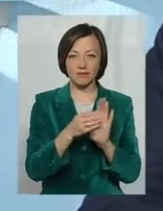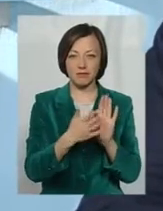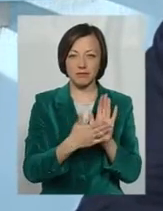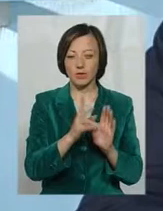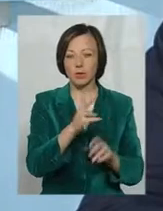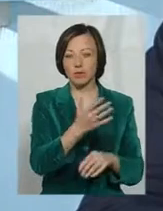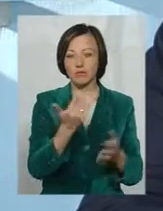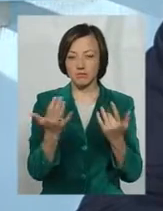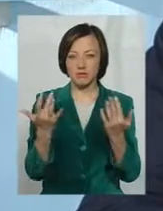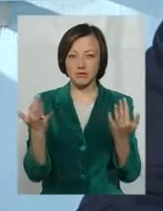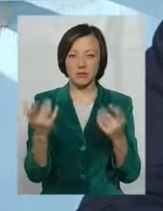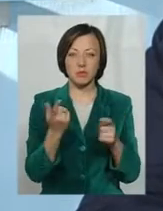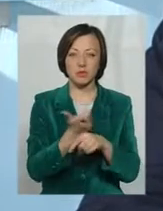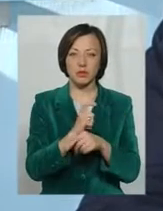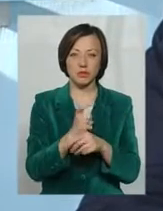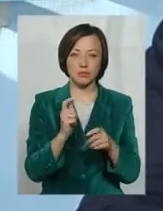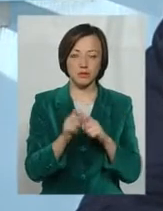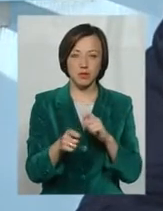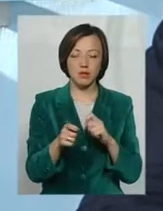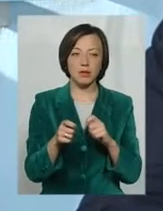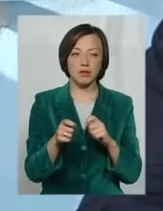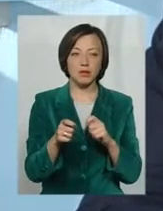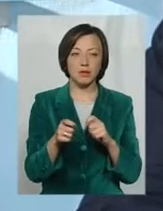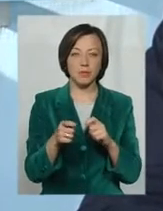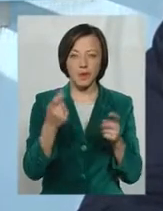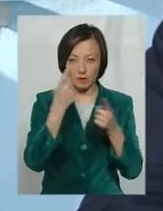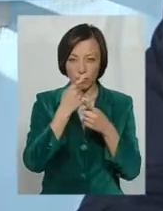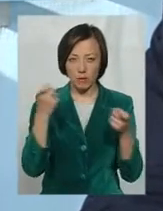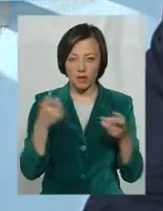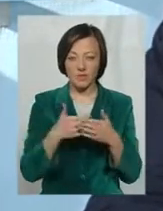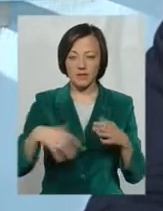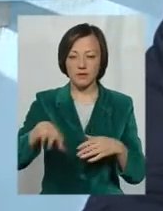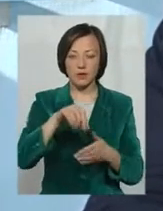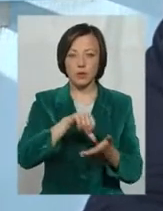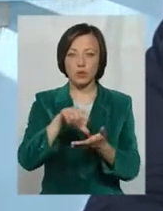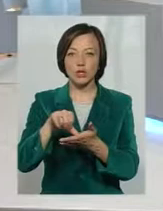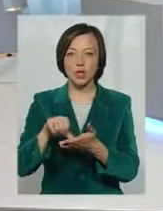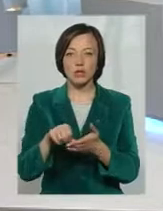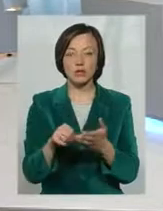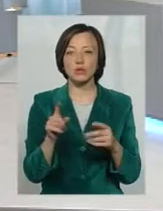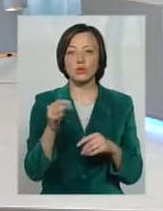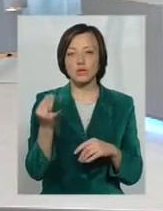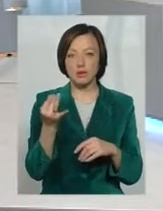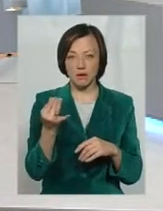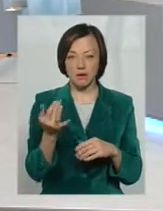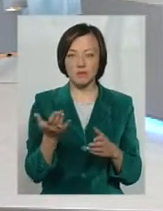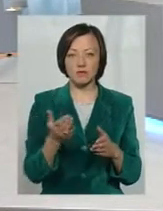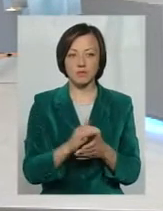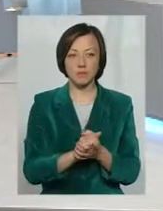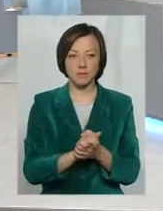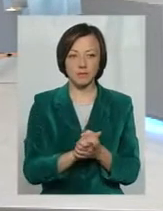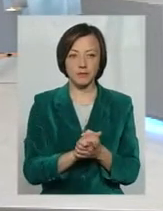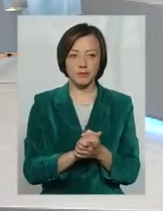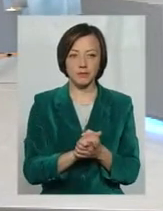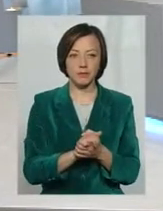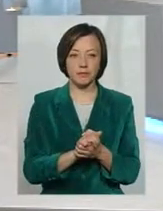який знаходиться на сетамі, який відповідає за те, що отримує інформацію від всіх учасників, що ви поставили хто ставку. Цікавий, та. Хто цікавиться?